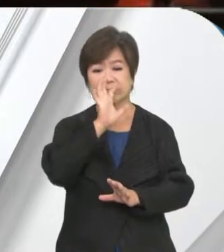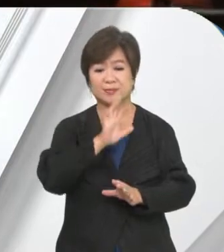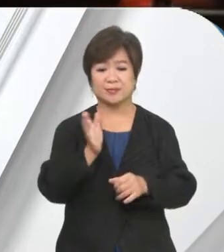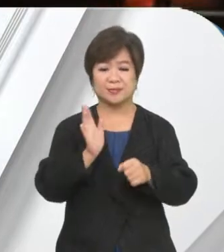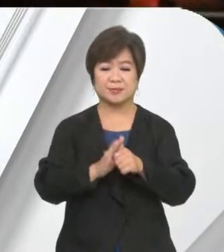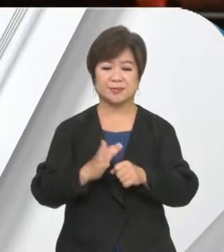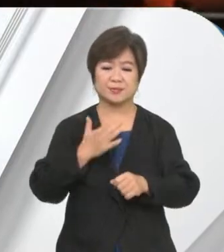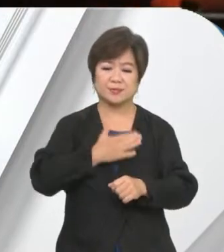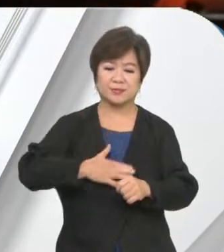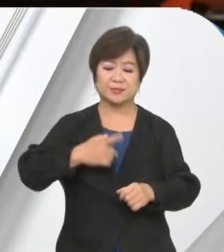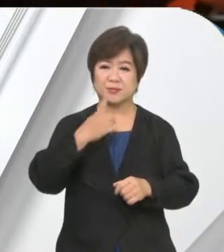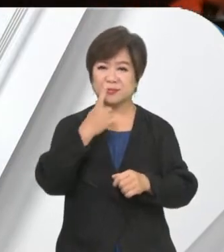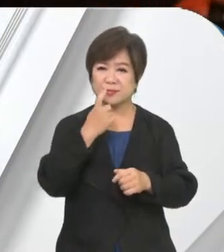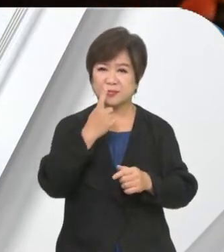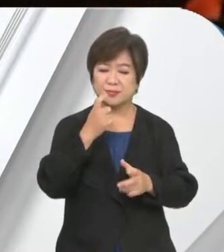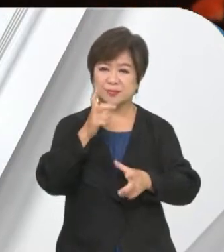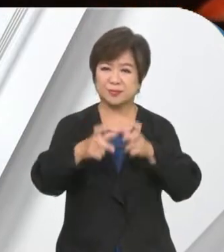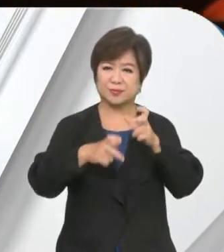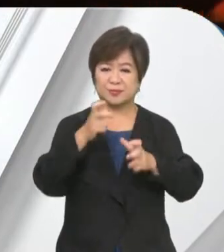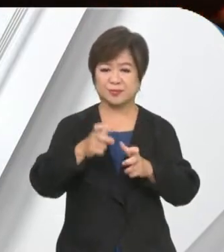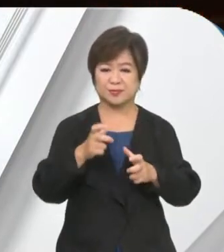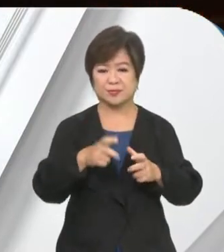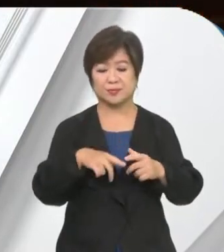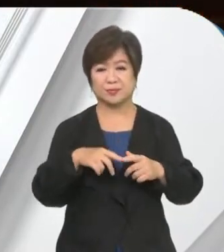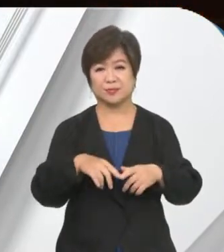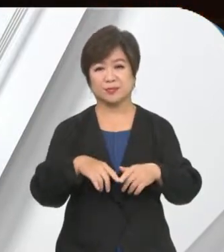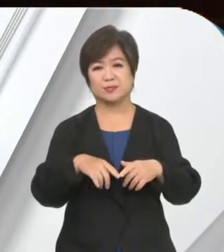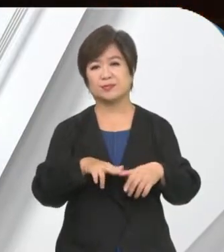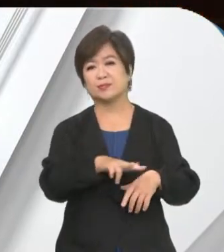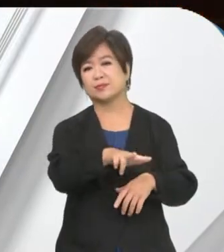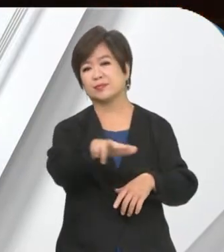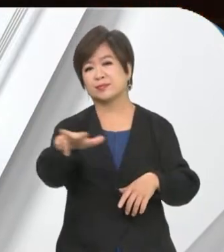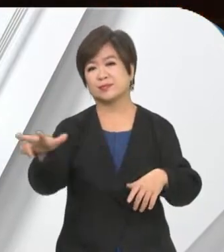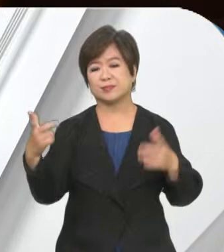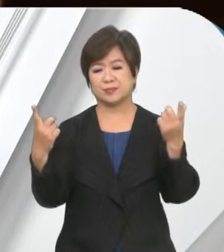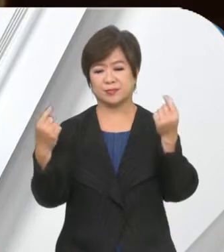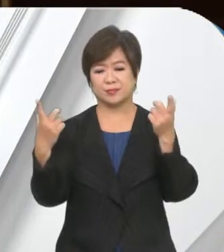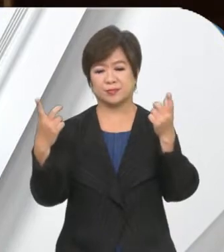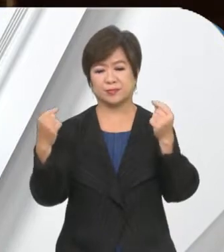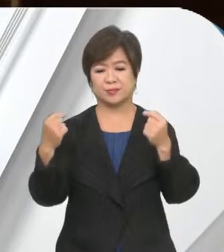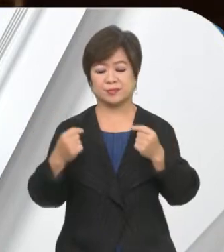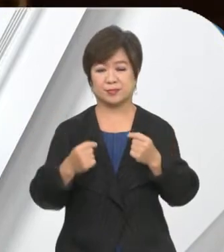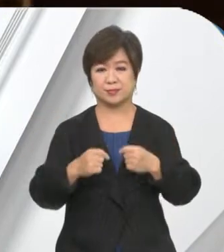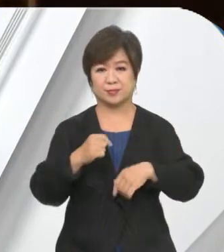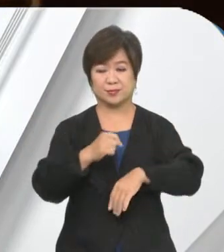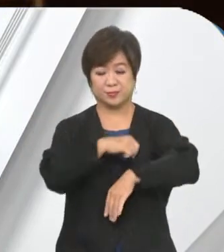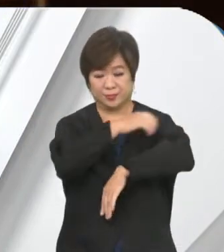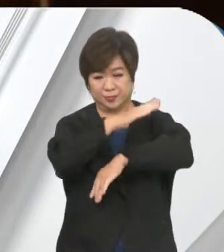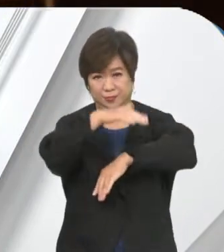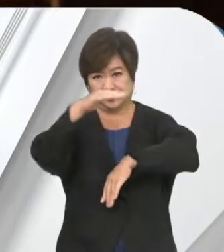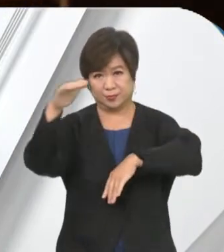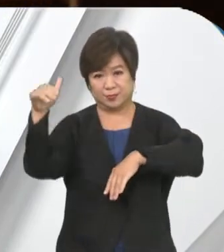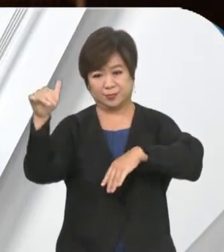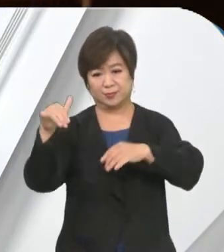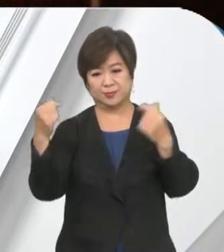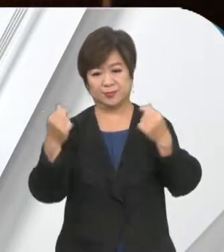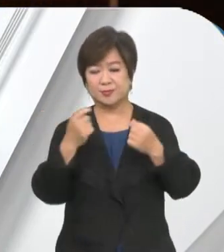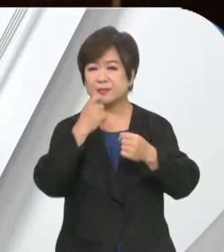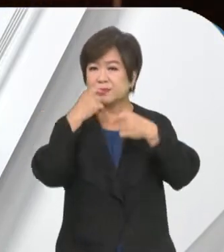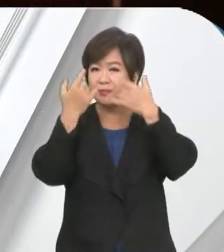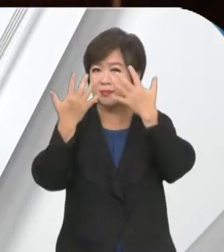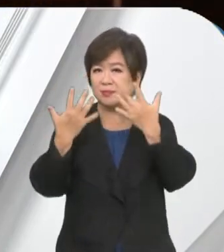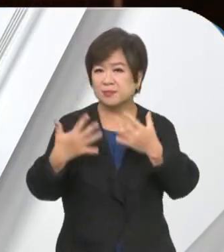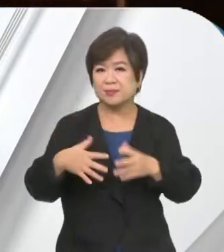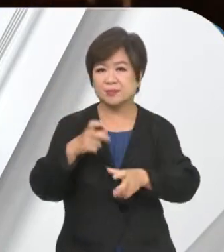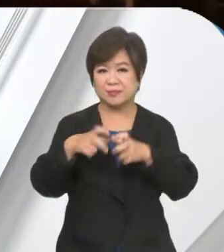莹的有同流铺在山当怕谢谢